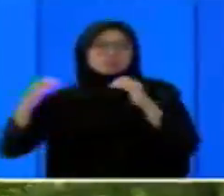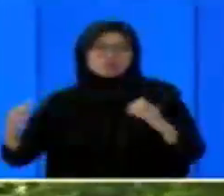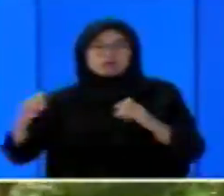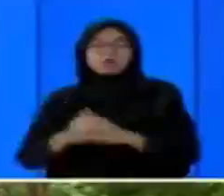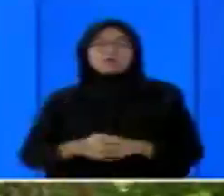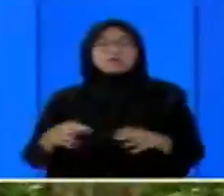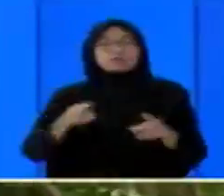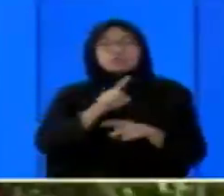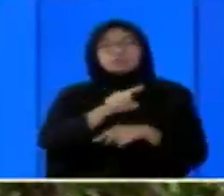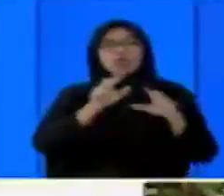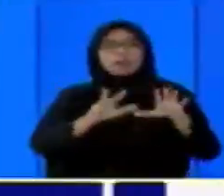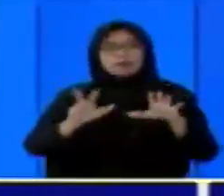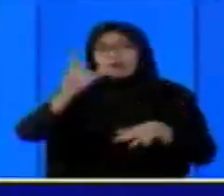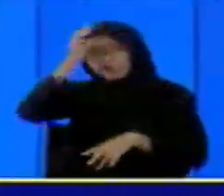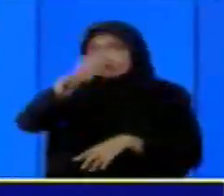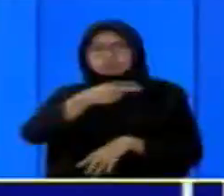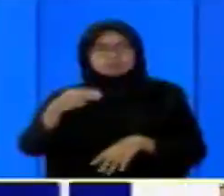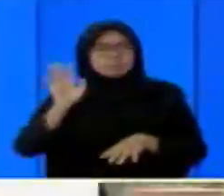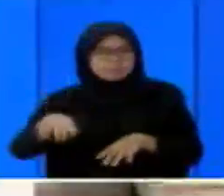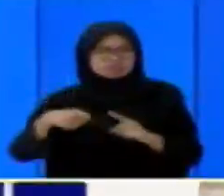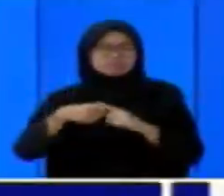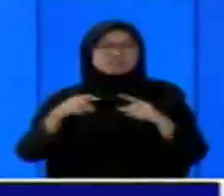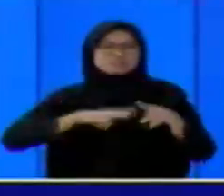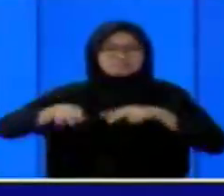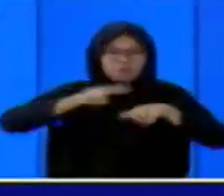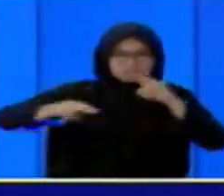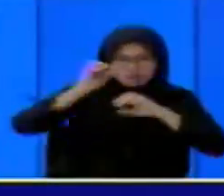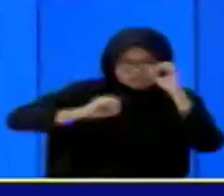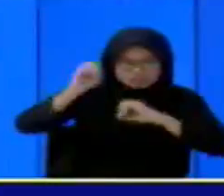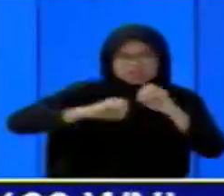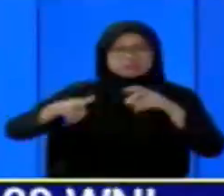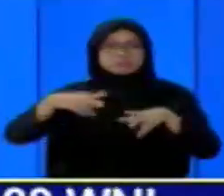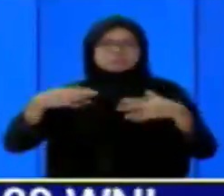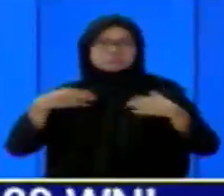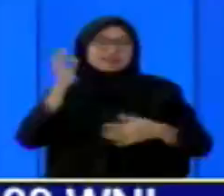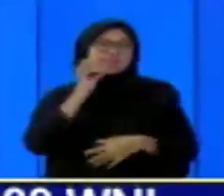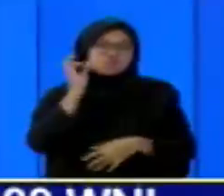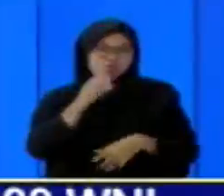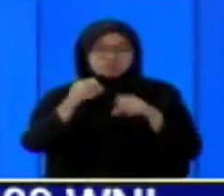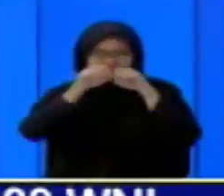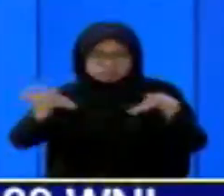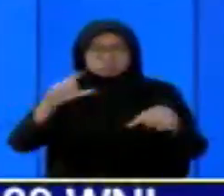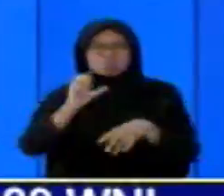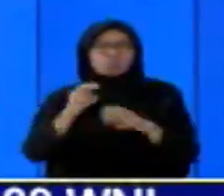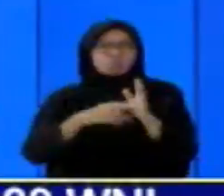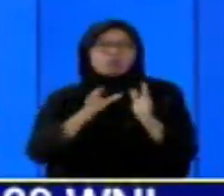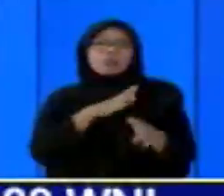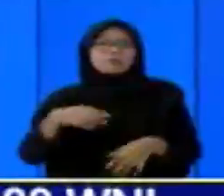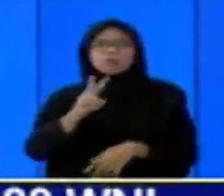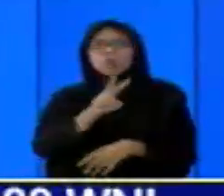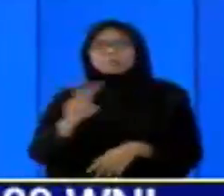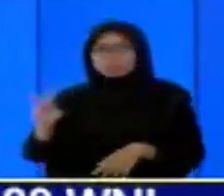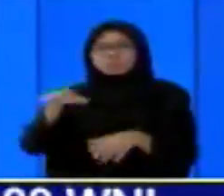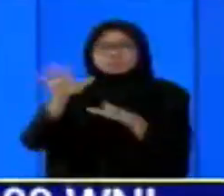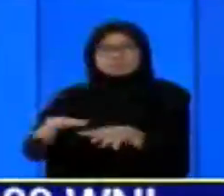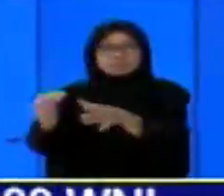Selanjutnya, 188 WNI tersebut akan dikarantina dan diobservasi terkait resiko terinfeksi virus